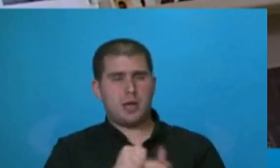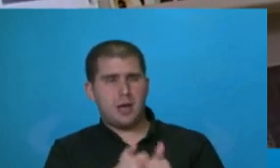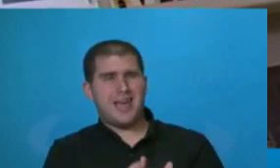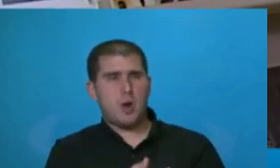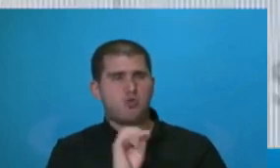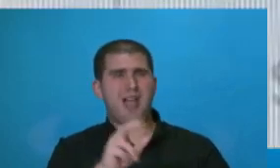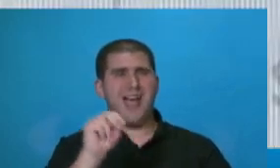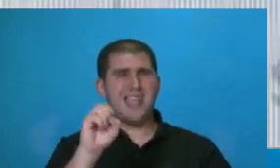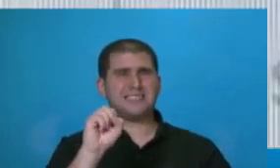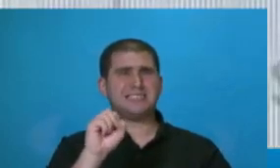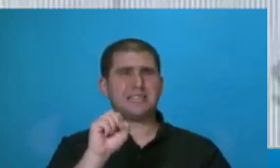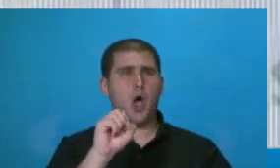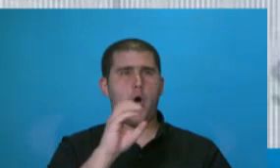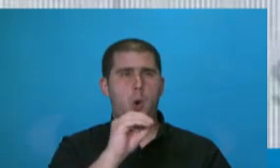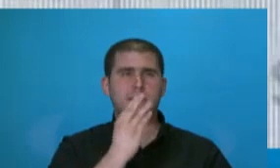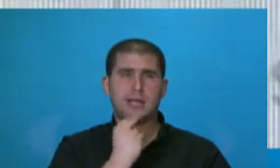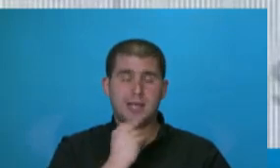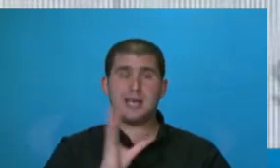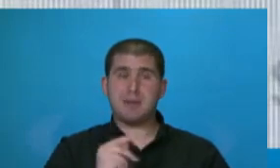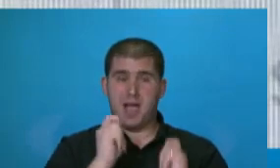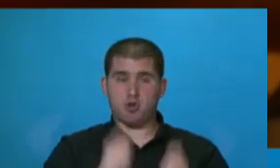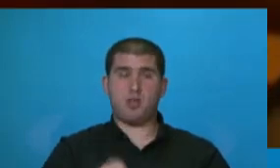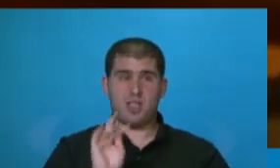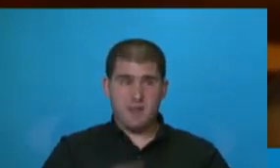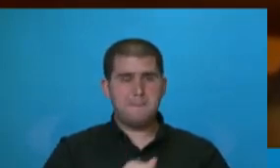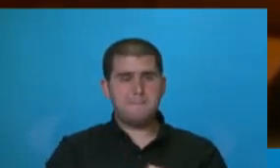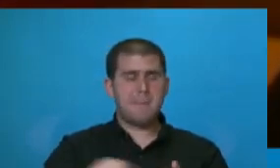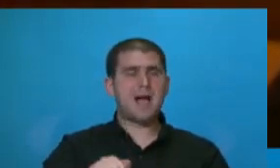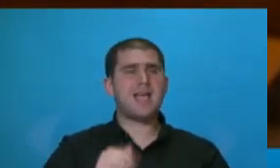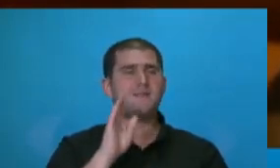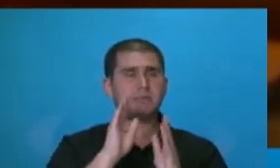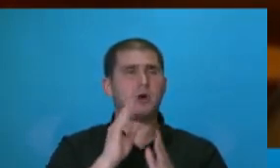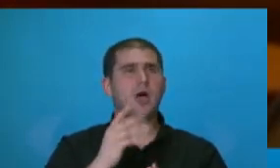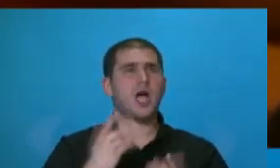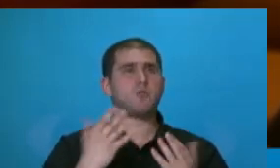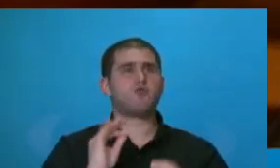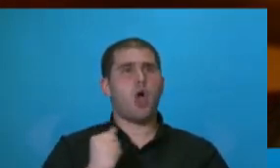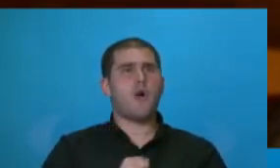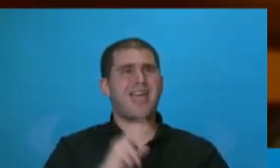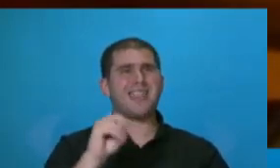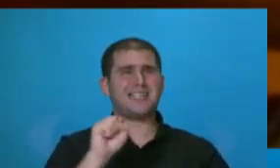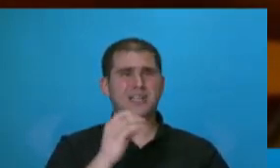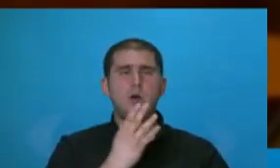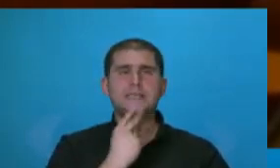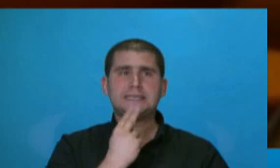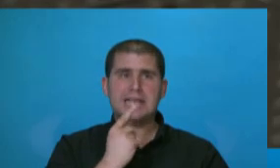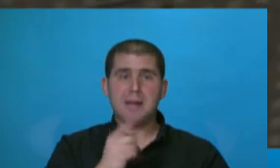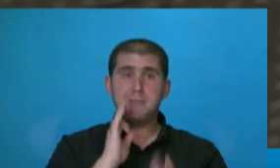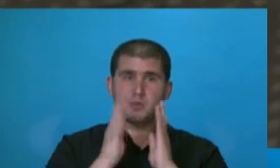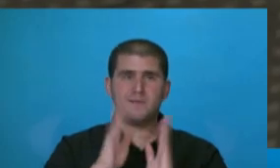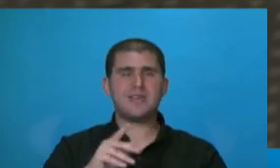NSO הישראלית. עם הגשת התביעה מחקה פייסבוק חשבונות של עובדי NSO, רבים מהם ישראלים, מפייסבוק